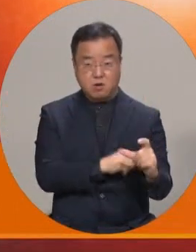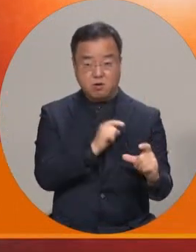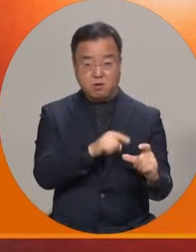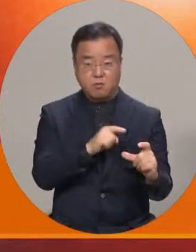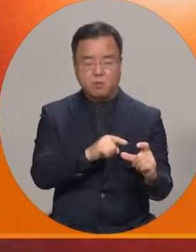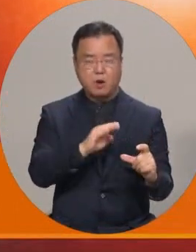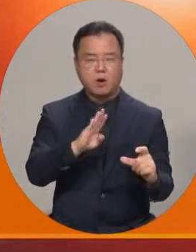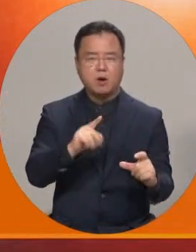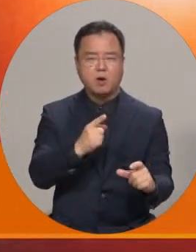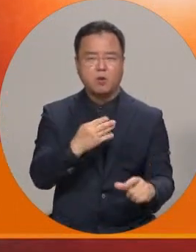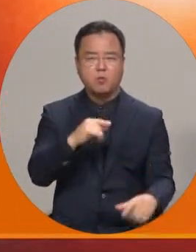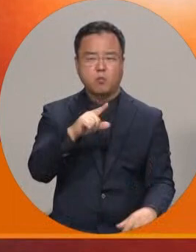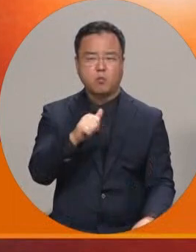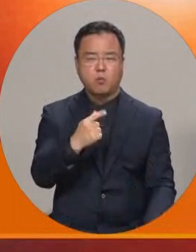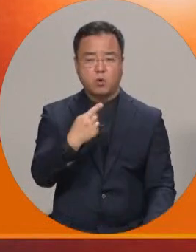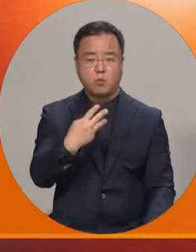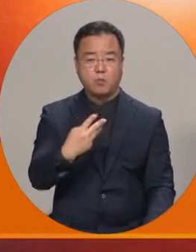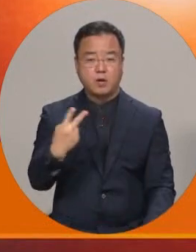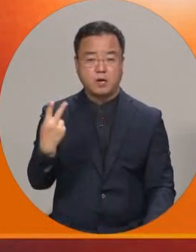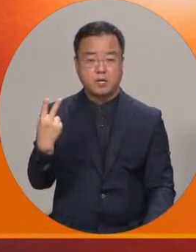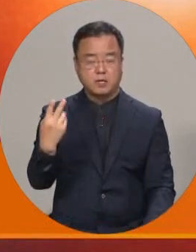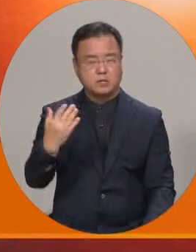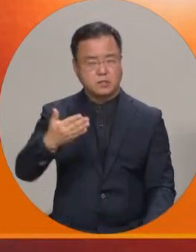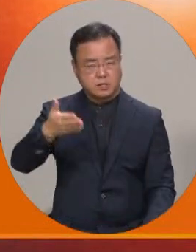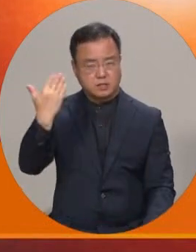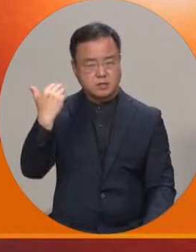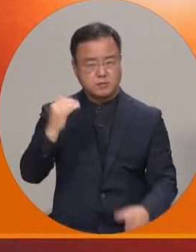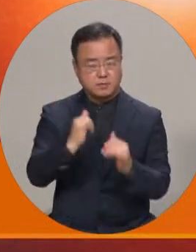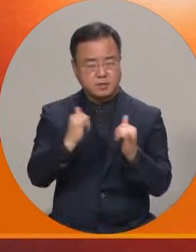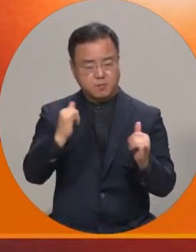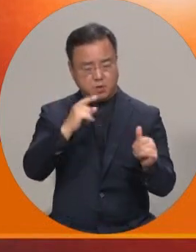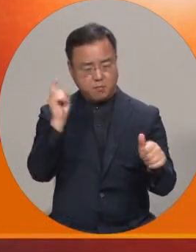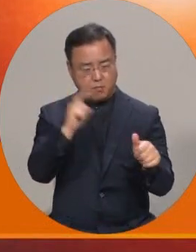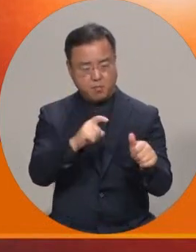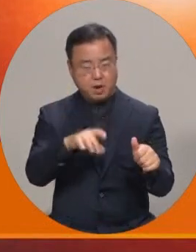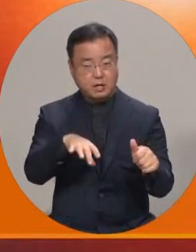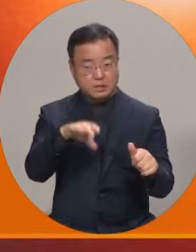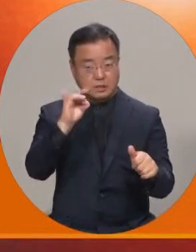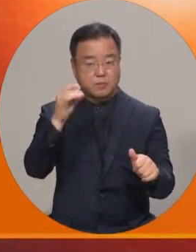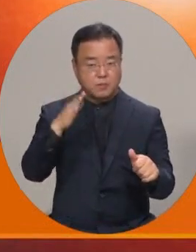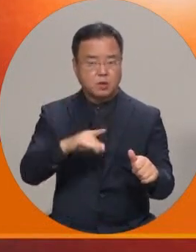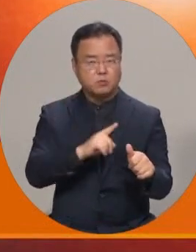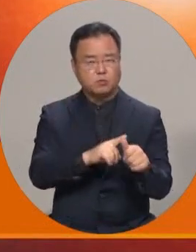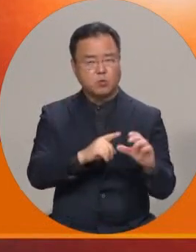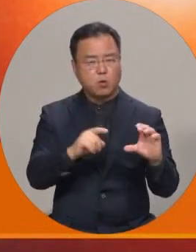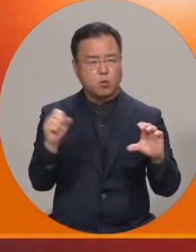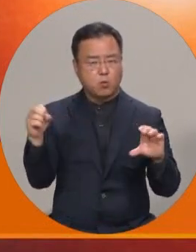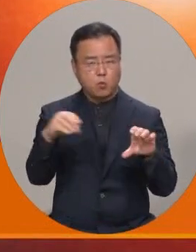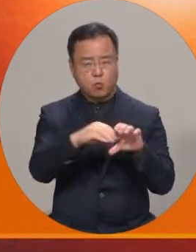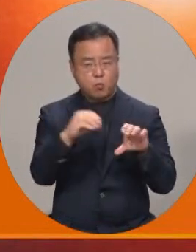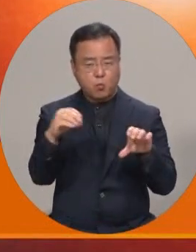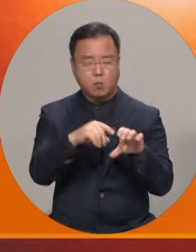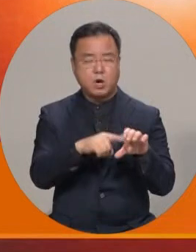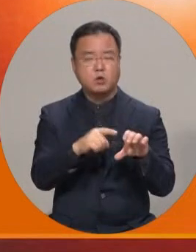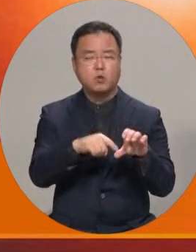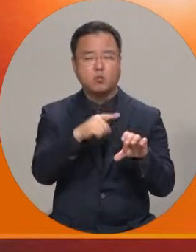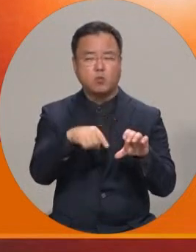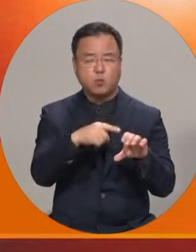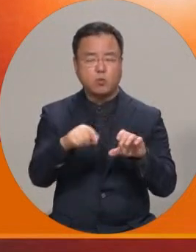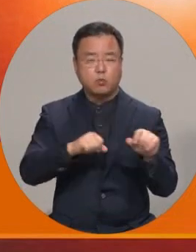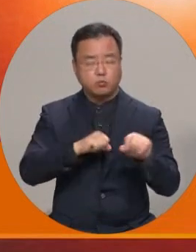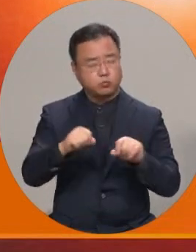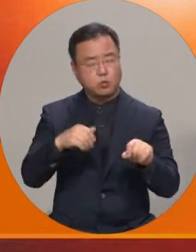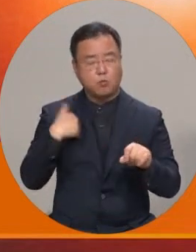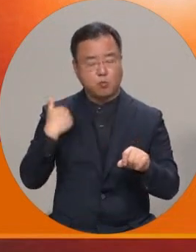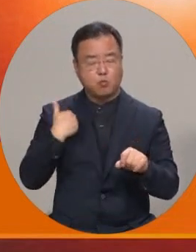인류가 처음으로 관측에 성공했지만 블랙홀의 움직임에 대해선 아직 숨겨진 비밀이 많은데요이 블랙홀이 팽이처럼